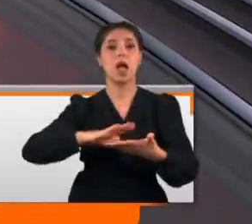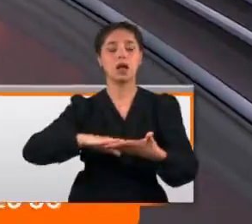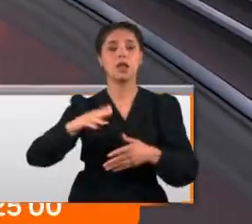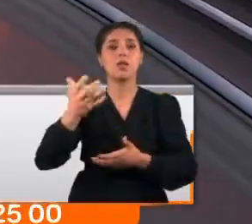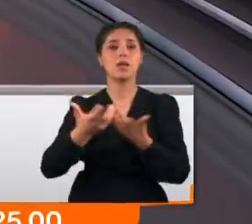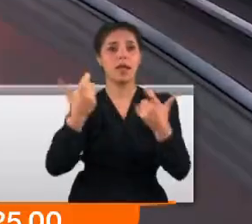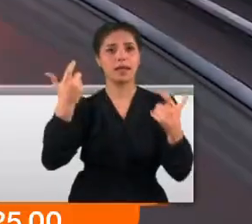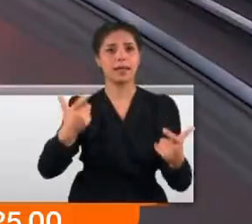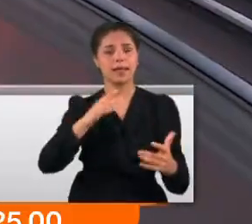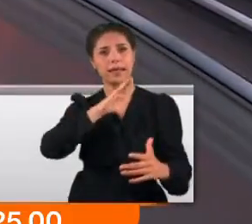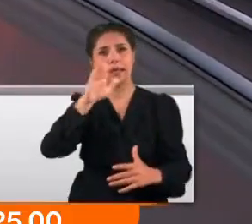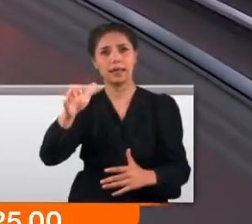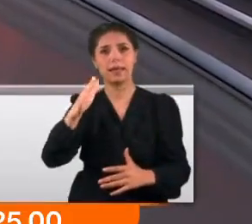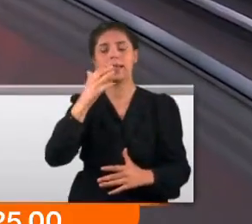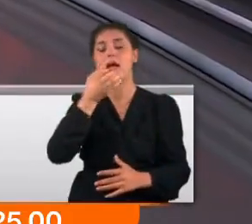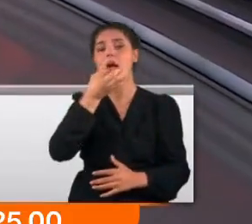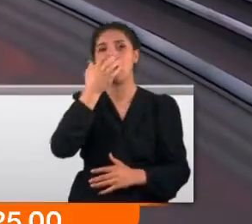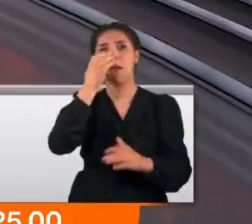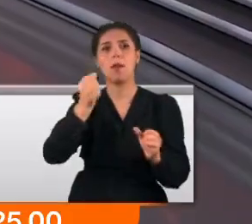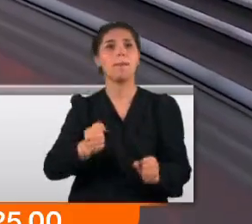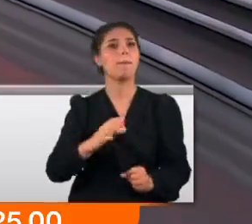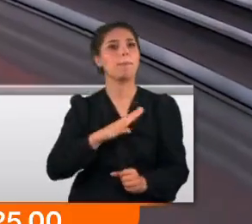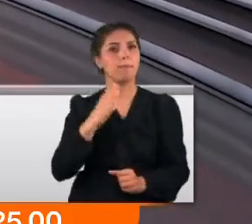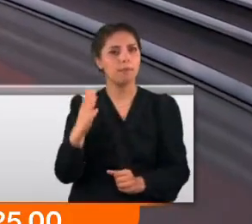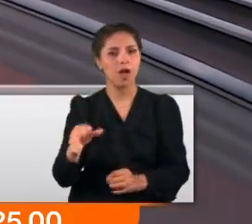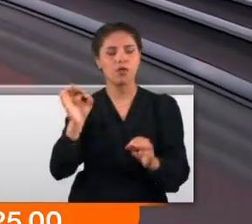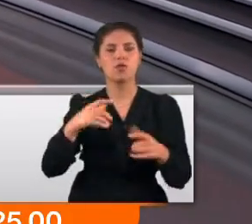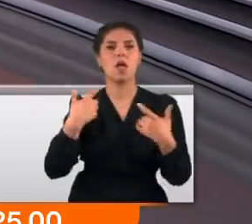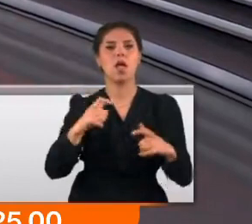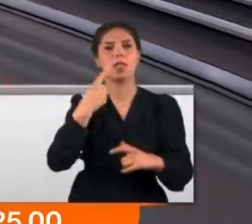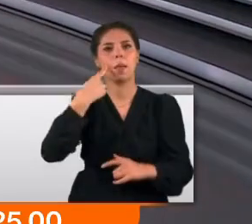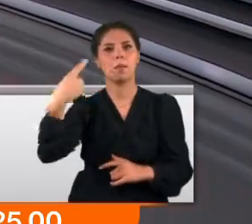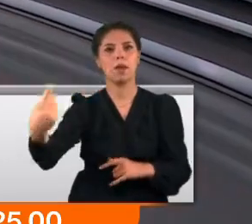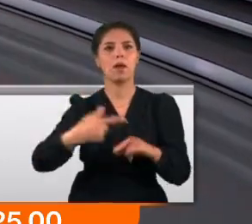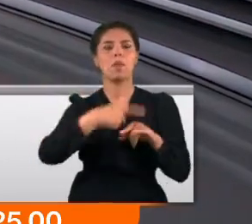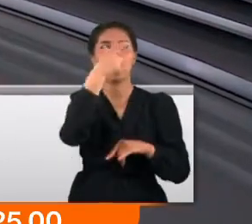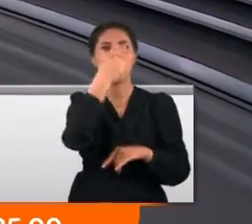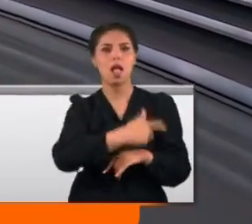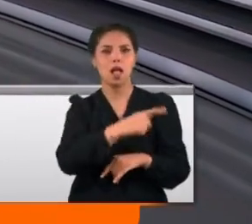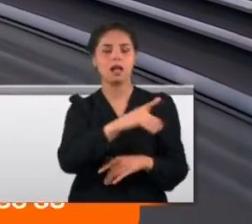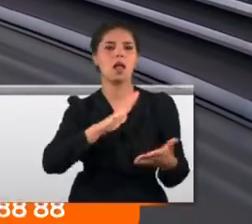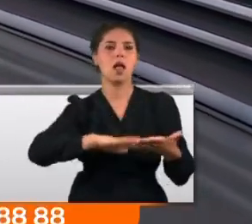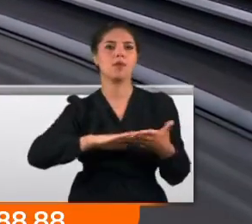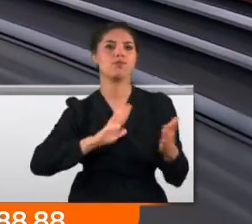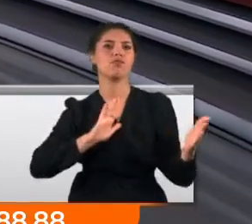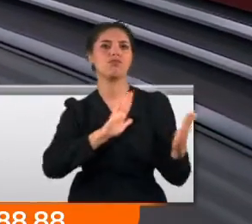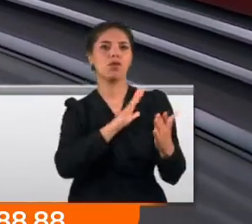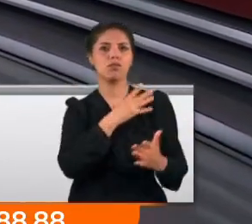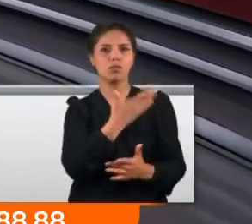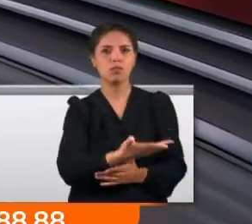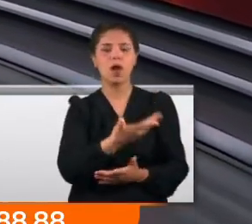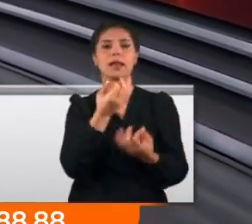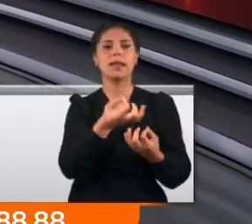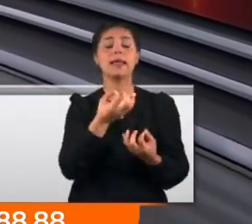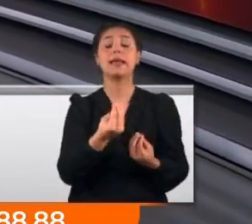Arkadaşlarımız yangın bölgesinde haber nöbetlerini sürdürüyorlar. Hemen şimdi Hatay'a gidelim. Halil İbrahim Uğur karşımızda olacak. Halil İbrahim, bize